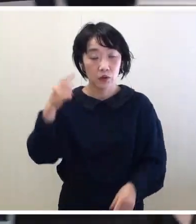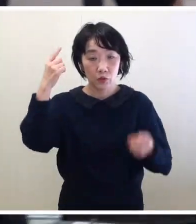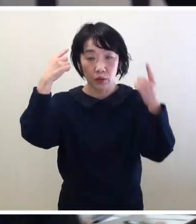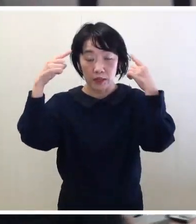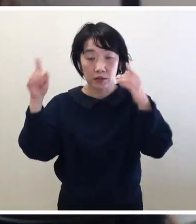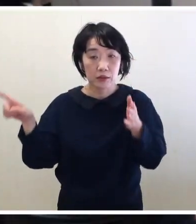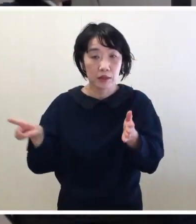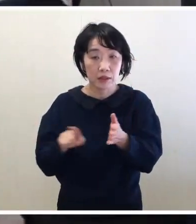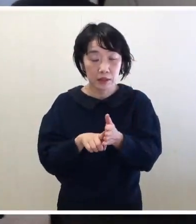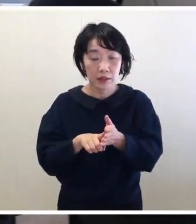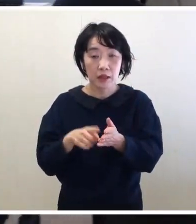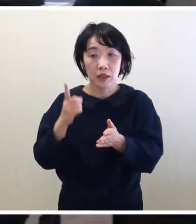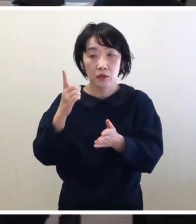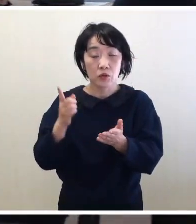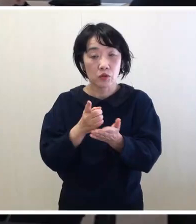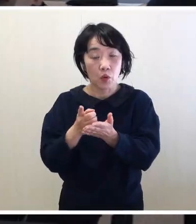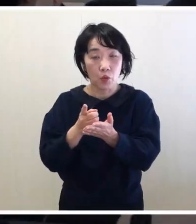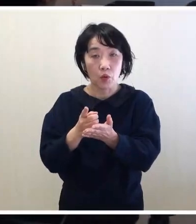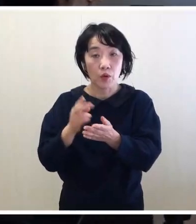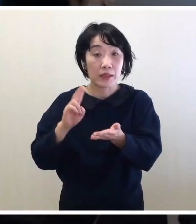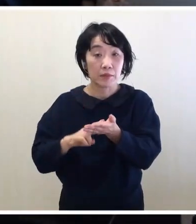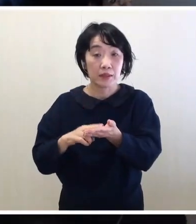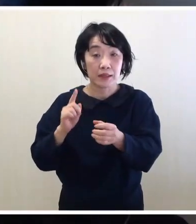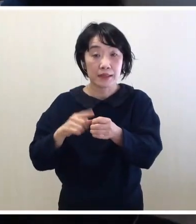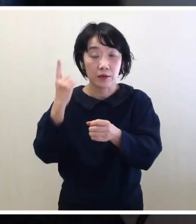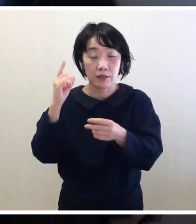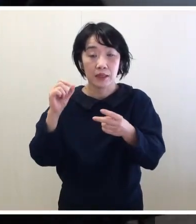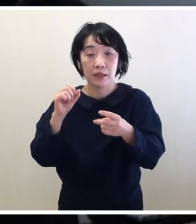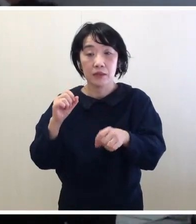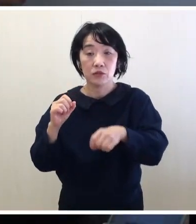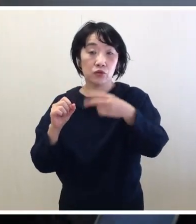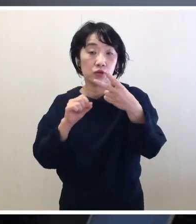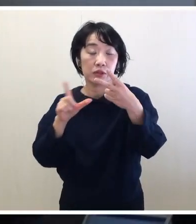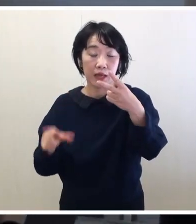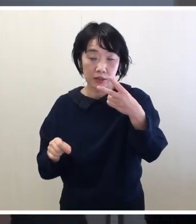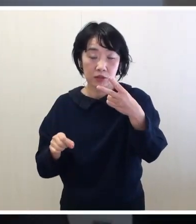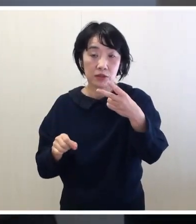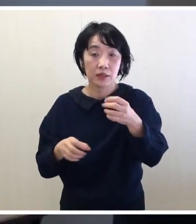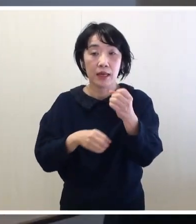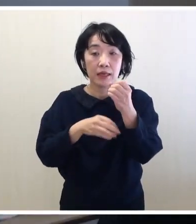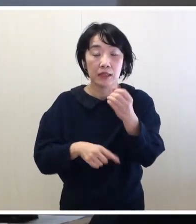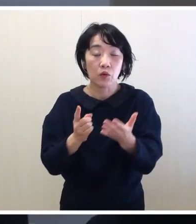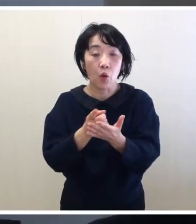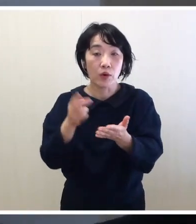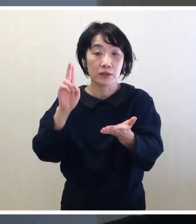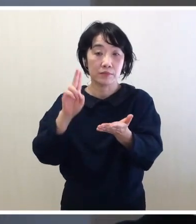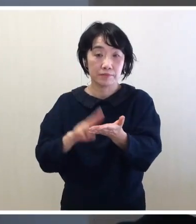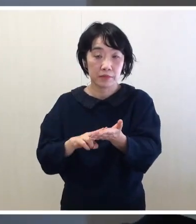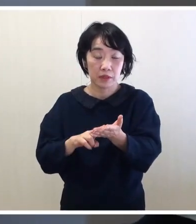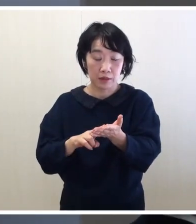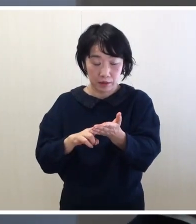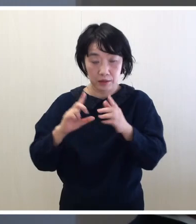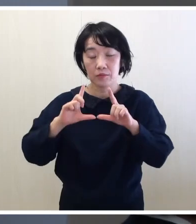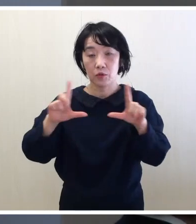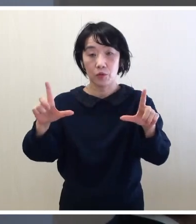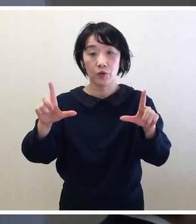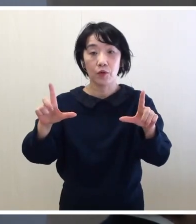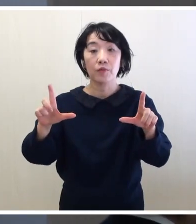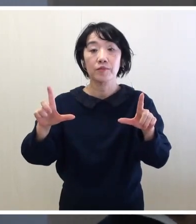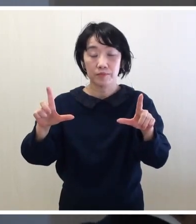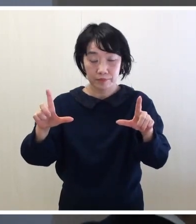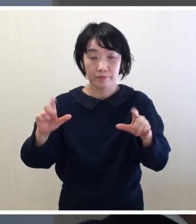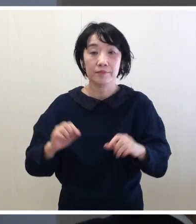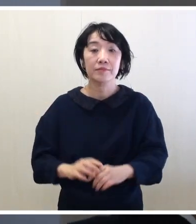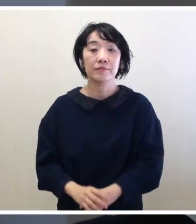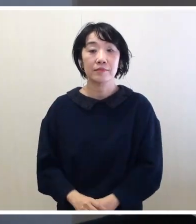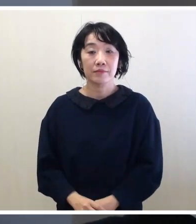いろいろさまざま検討してまいったわけですが、一つ方向性が決まりましたのが昨年12月王子公園再整備の基本方針、これを策定いたしまして公